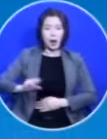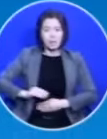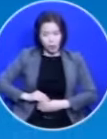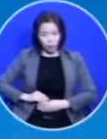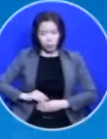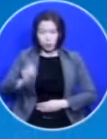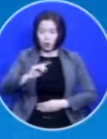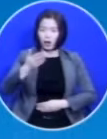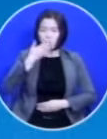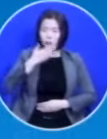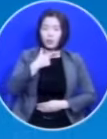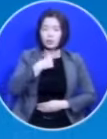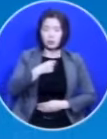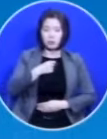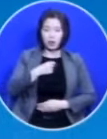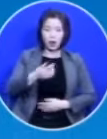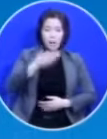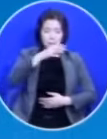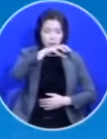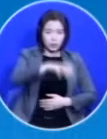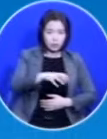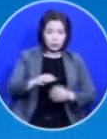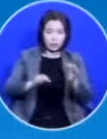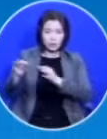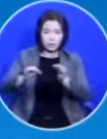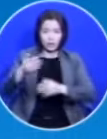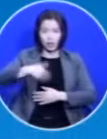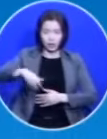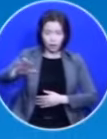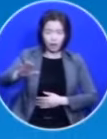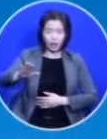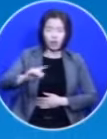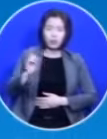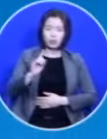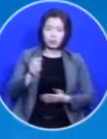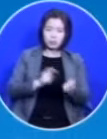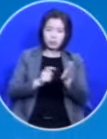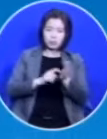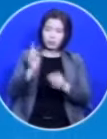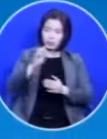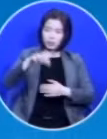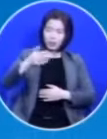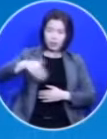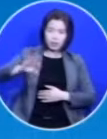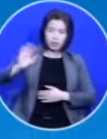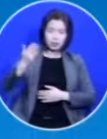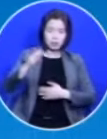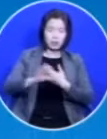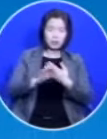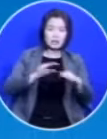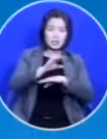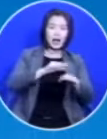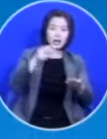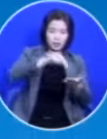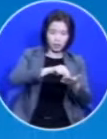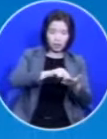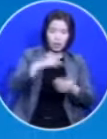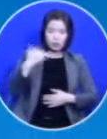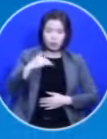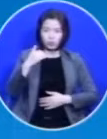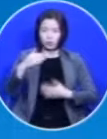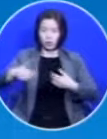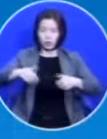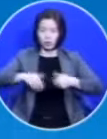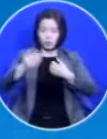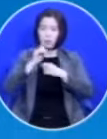싶으면 식당이나 슈퍼마켓으로 달려간다 급이 어딘가 가야 하면 차를 탄다 누군가의 조언이 필요하면